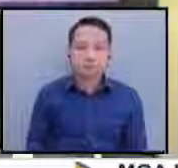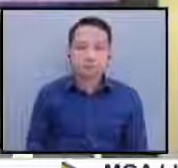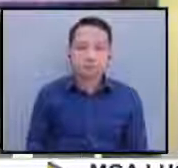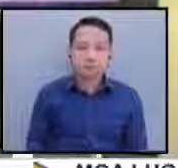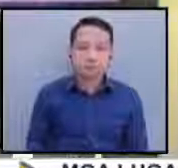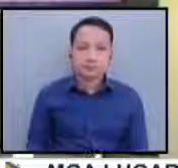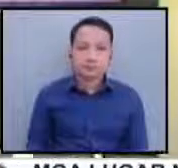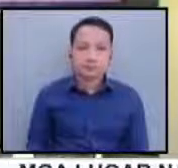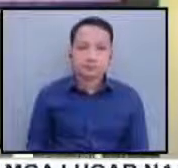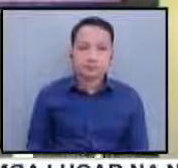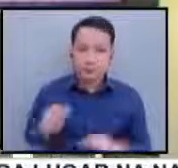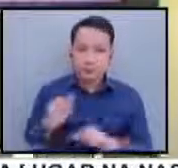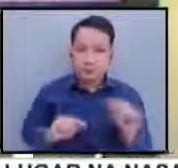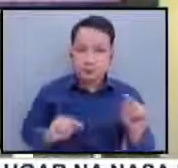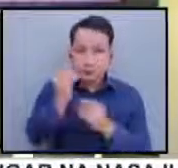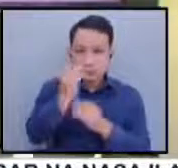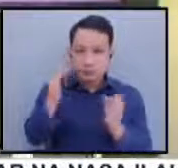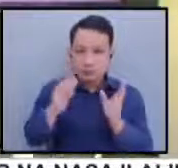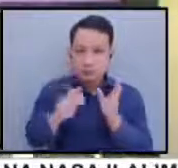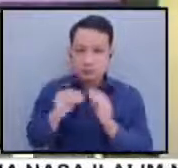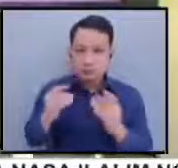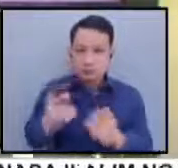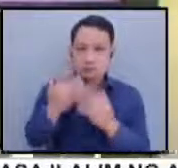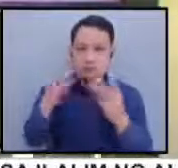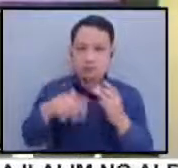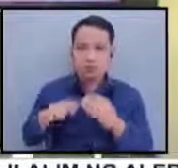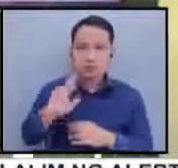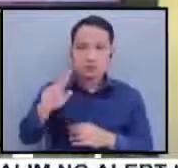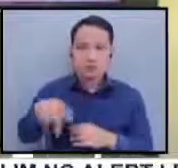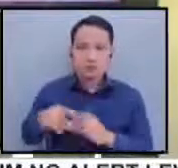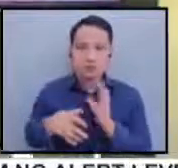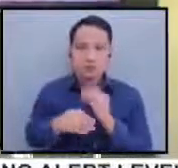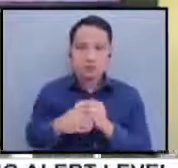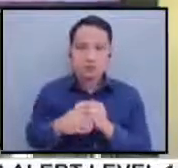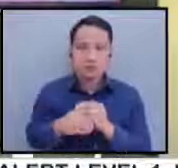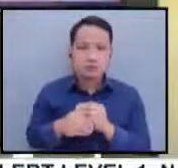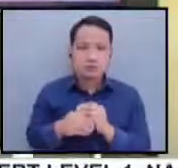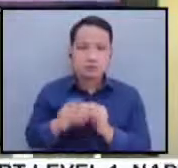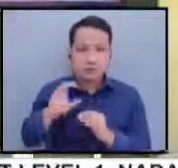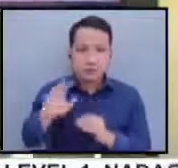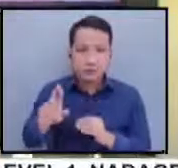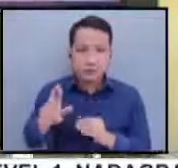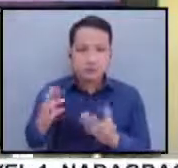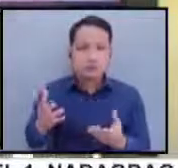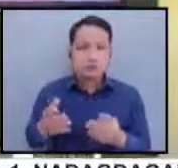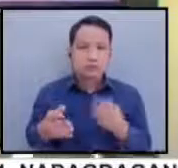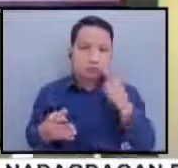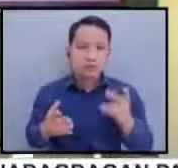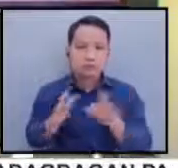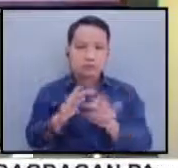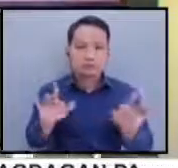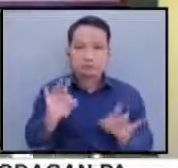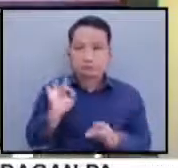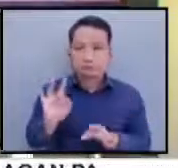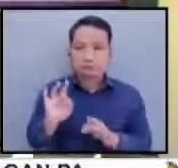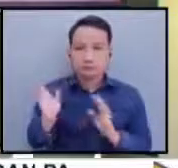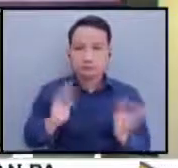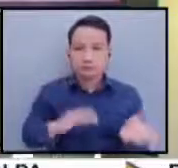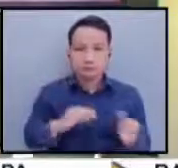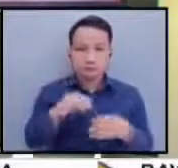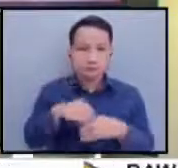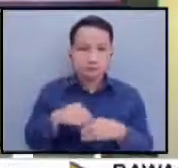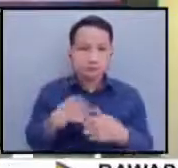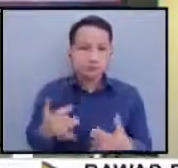Problema ngayon ng mga residenteng nasunugan sa UP campus ang Palikuran. Magugunitang 8 tao ang namatay sa nasabing